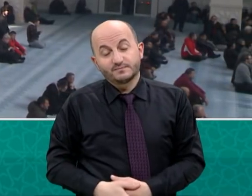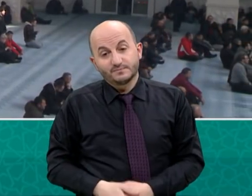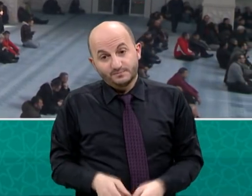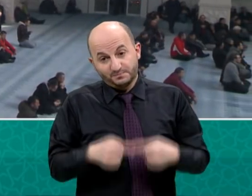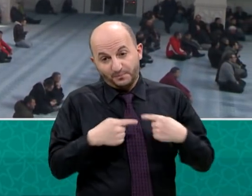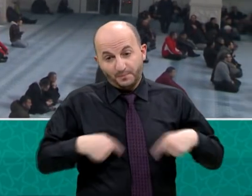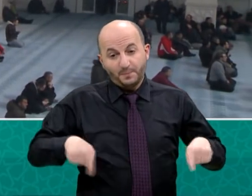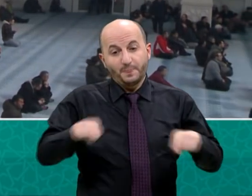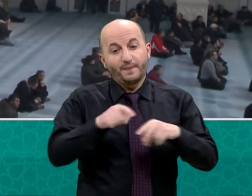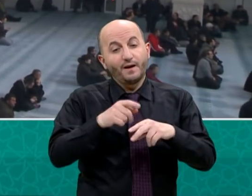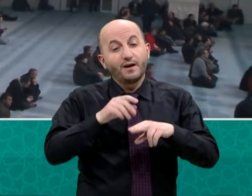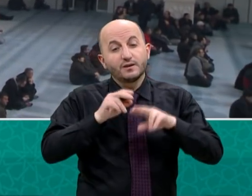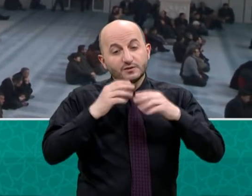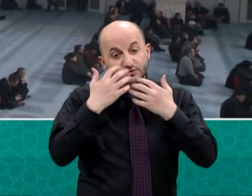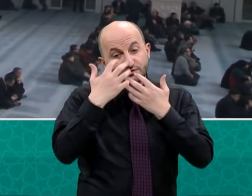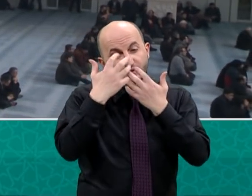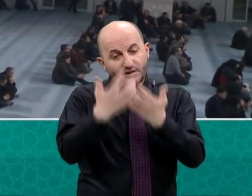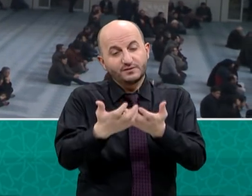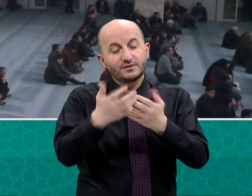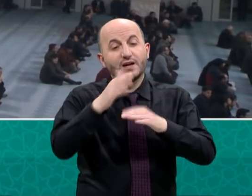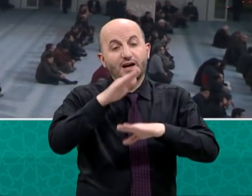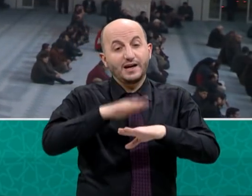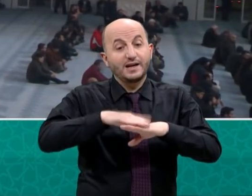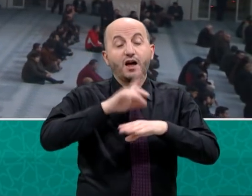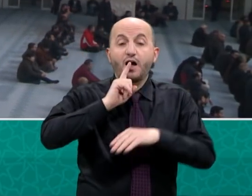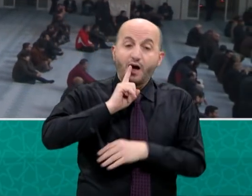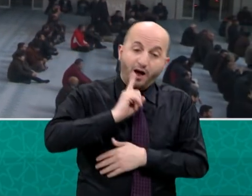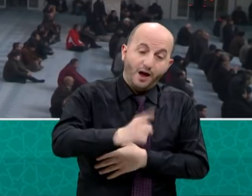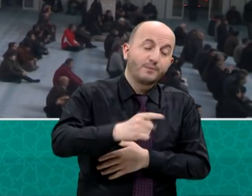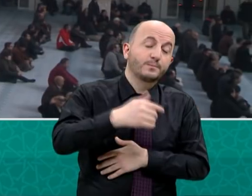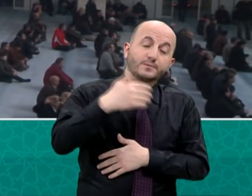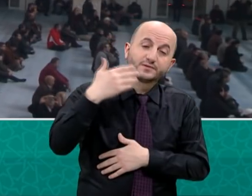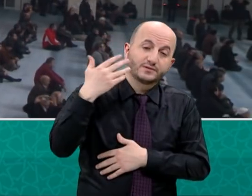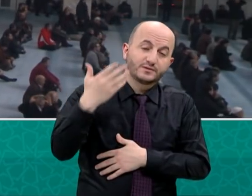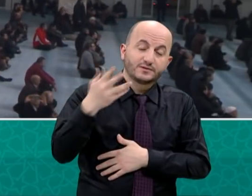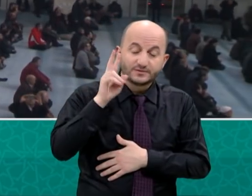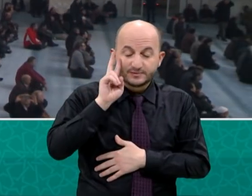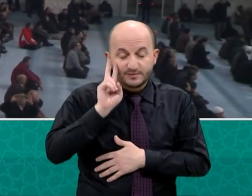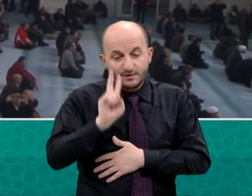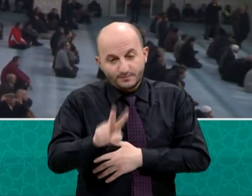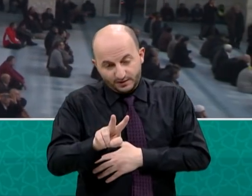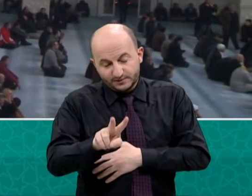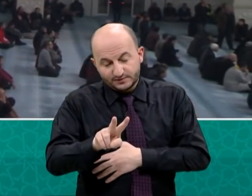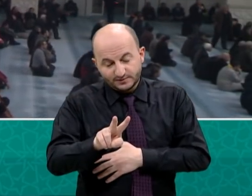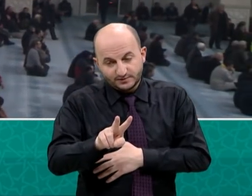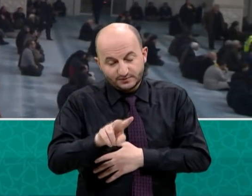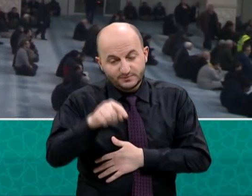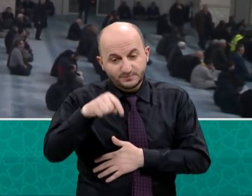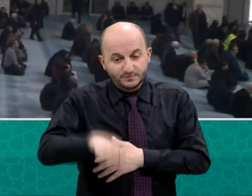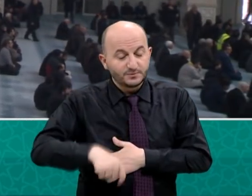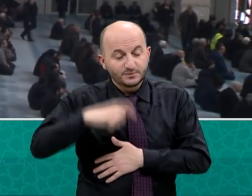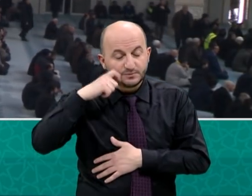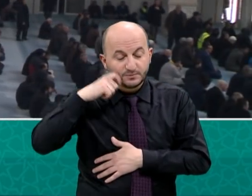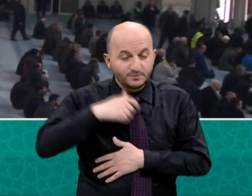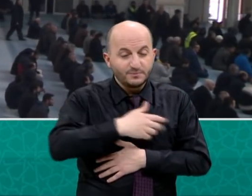bizlere tavsiye ettiğini, bizlere emrettiğini görmek, o bugünün